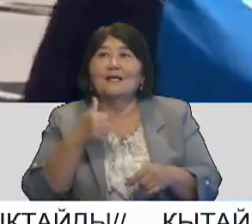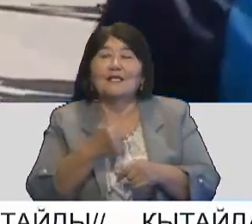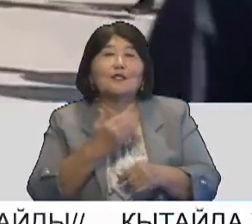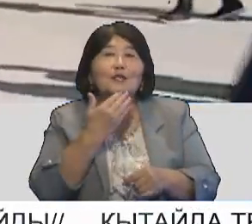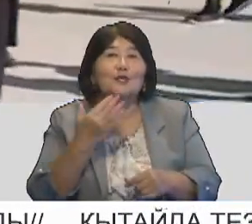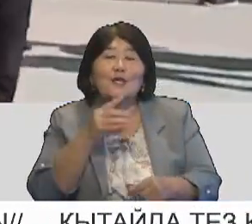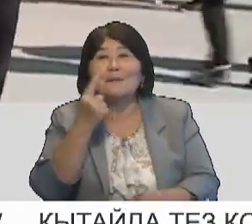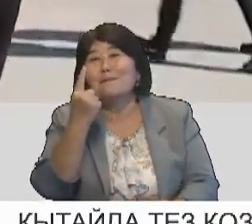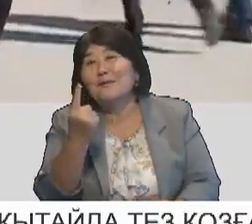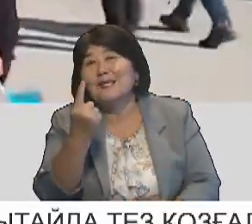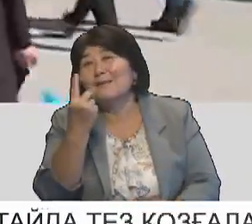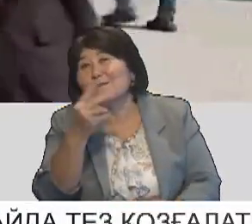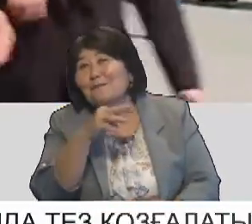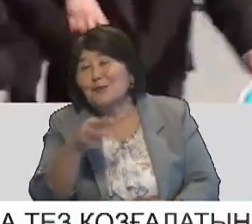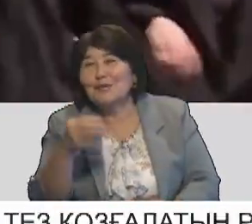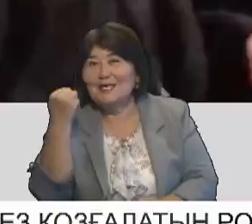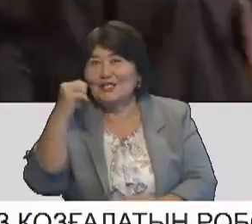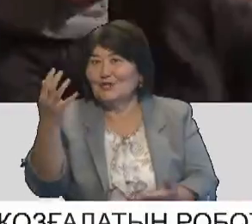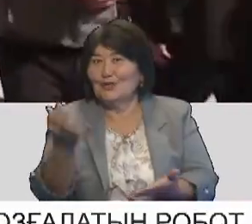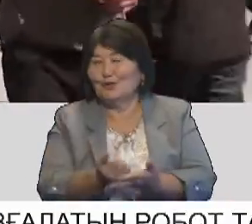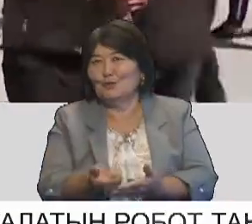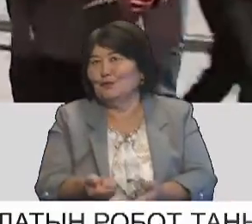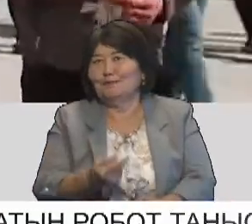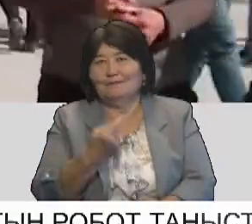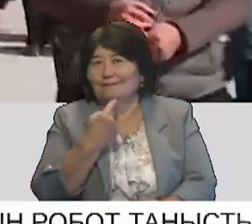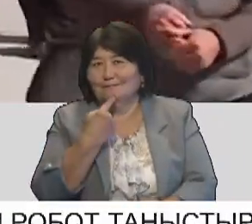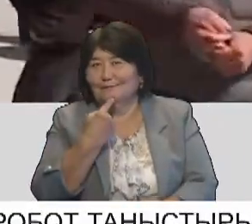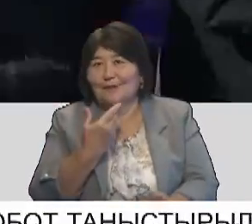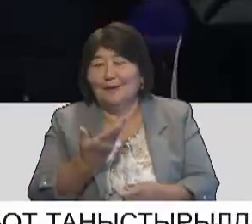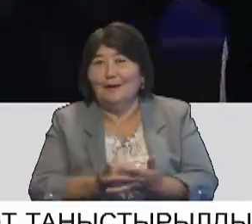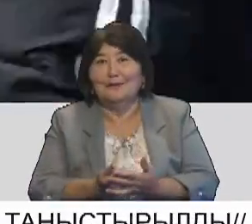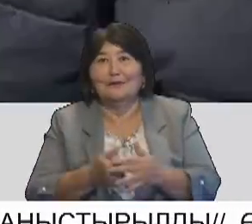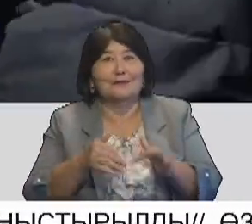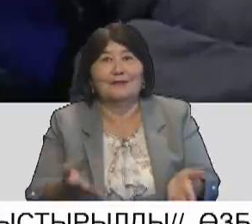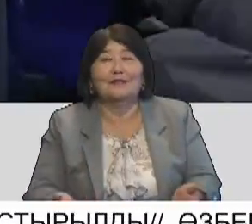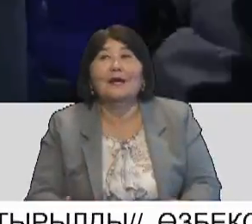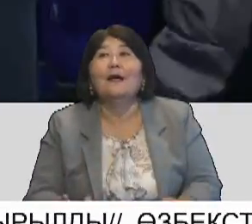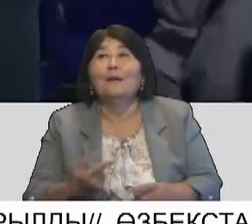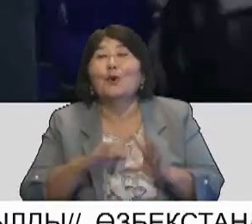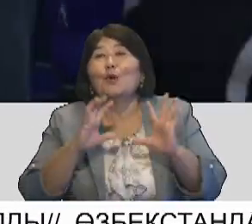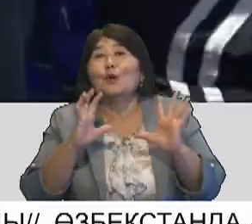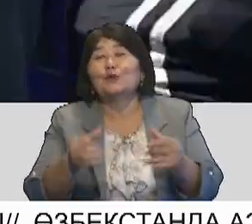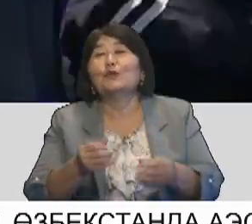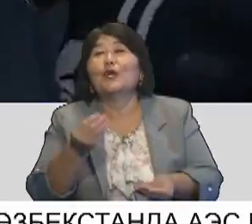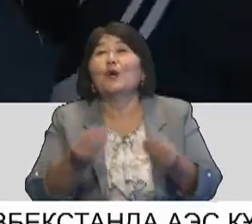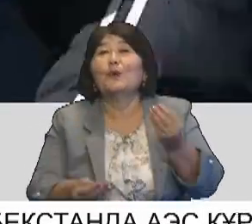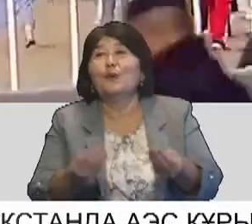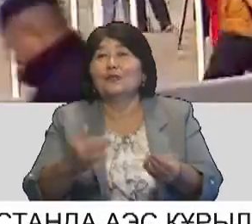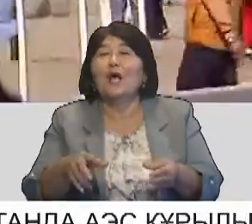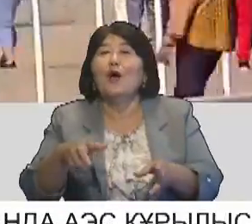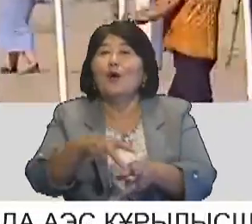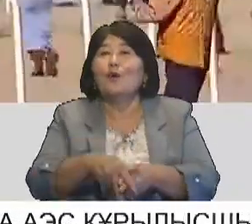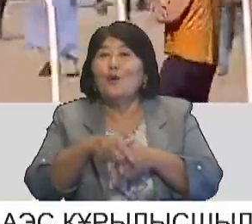сәттерде бірер минутта жеңістікке жету деген бұл оңай іс болып келетінін семіз. 5-ші дүниежүзілік көшпенділер ойынында